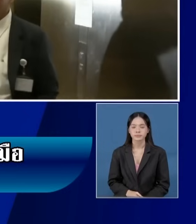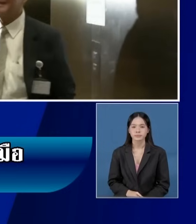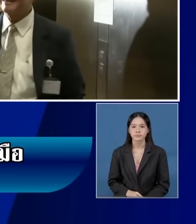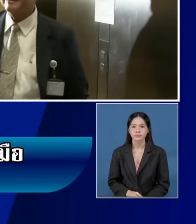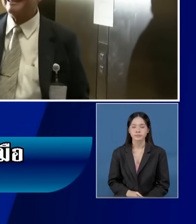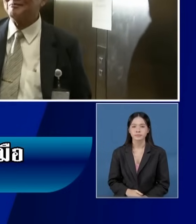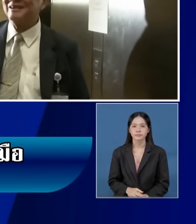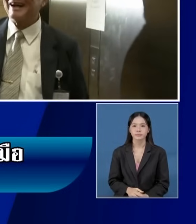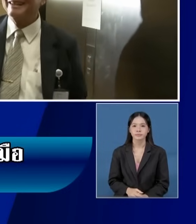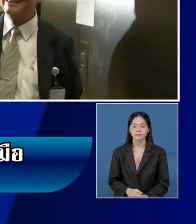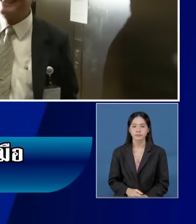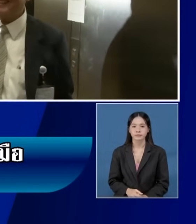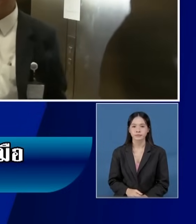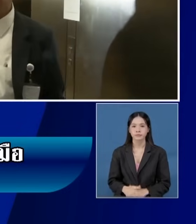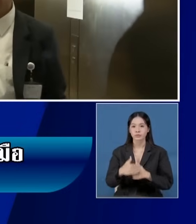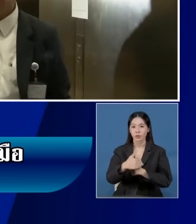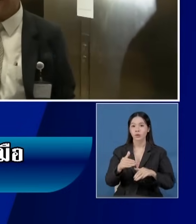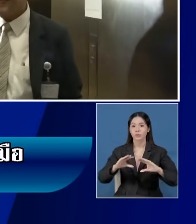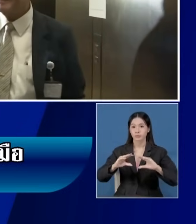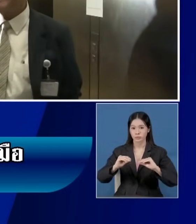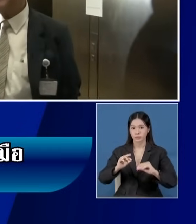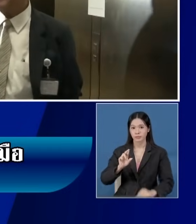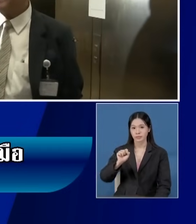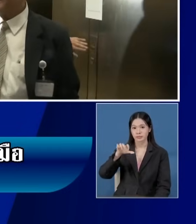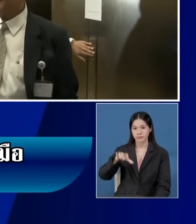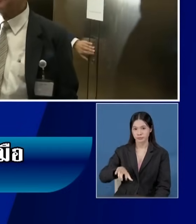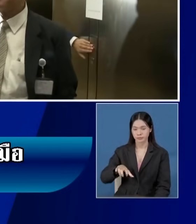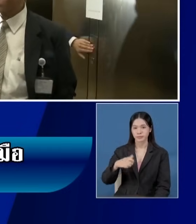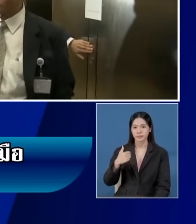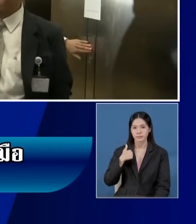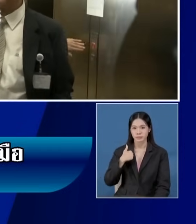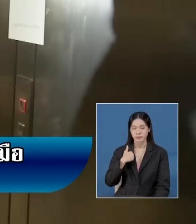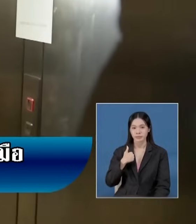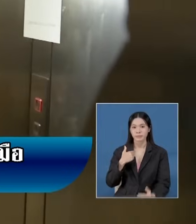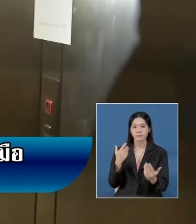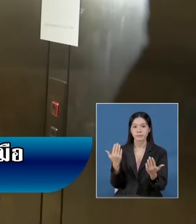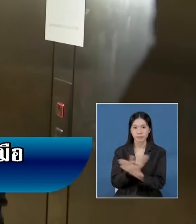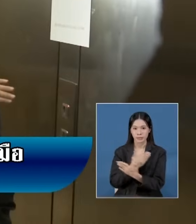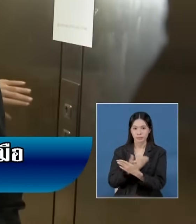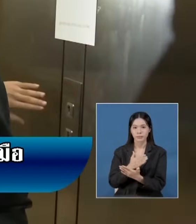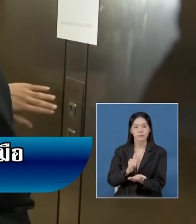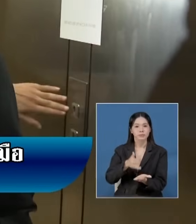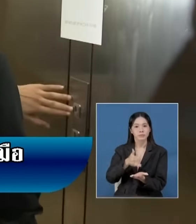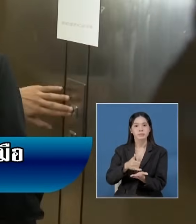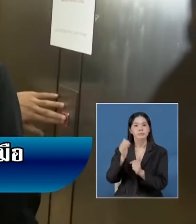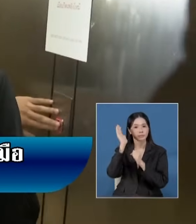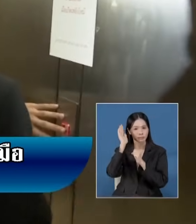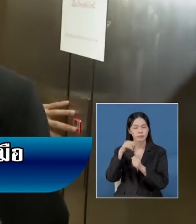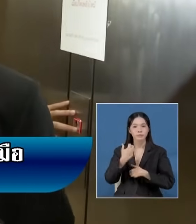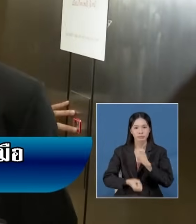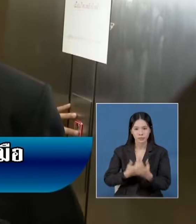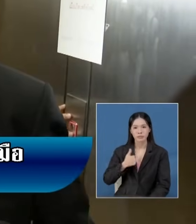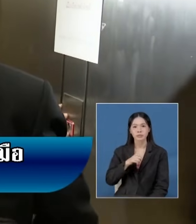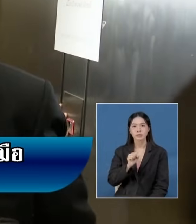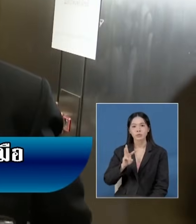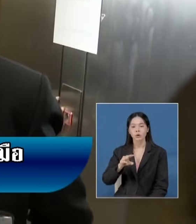ค่ะขณะที่บรรยากาศในห้องประชุมสภานะคะอย่างที่บอกไปค่ะว่ามีการสลับสับเปลี่ยนการอภิปรายนะคะโดยมีสวบางส่วนค่ะที่อภิปร